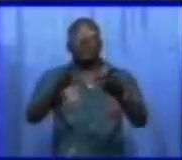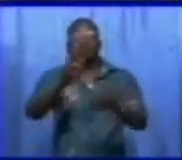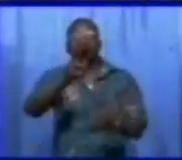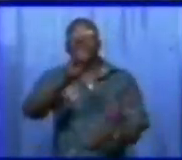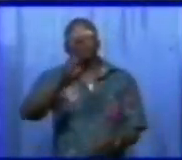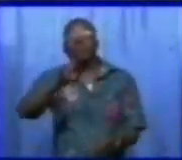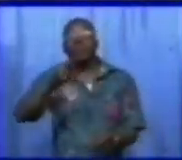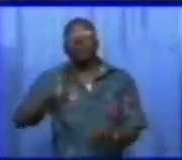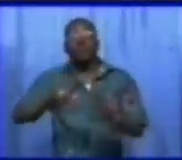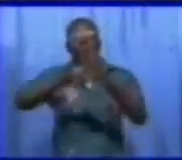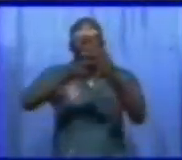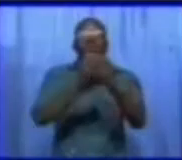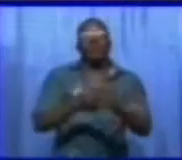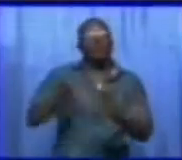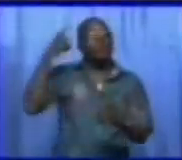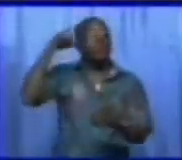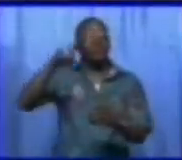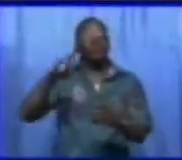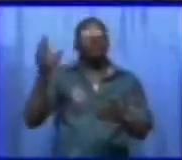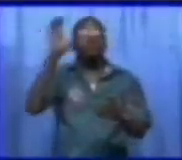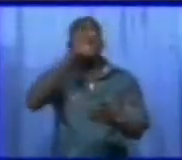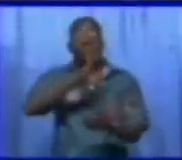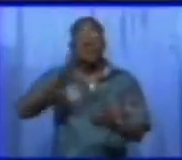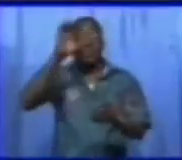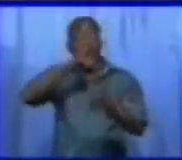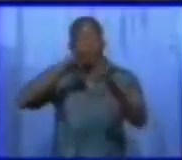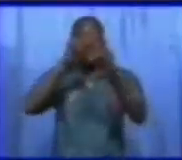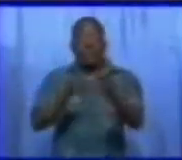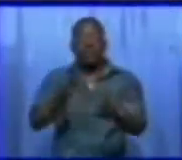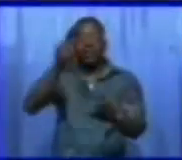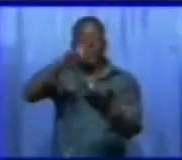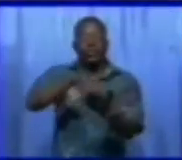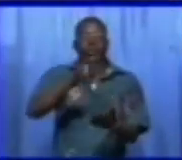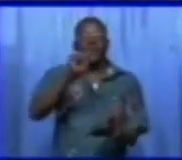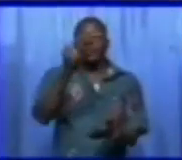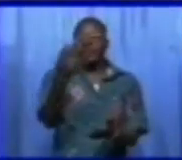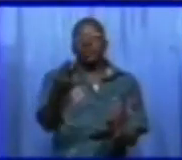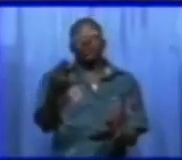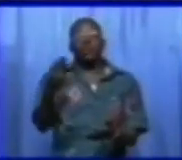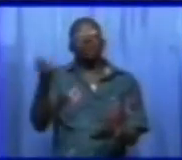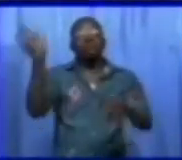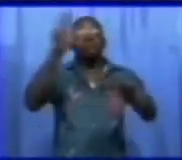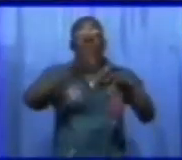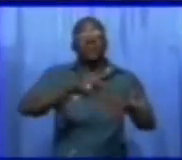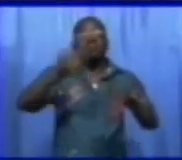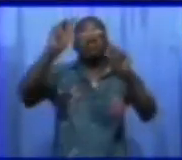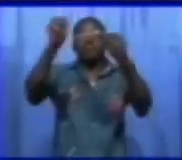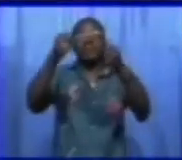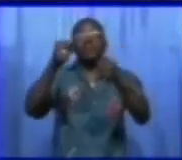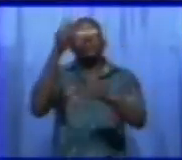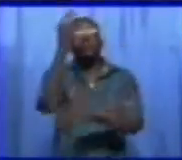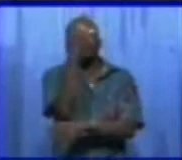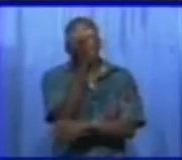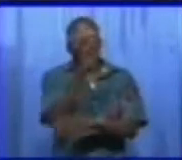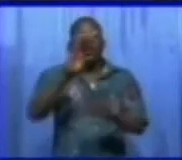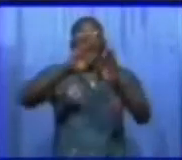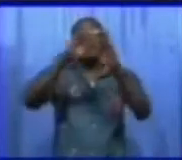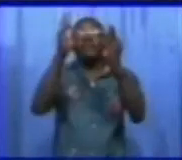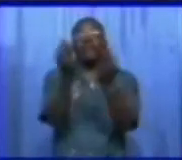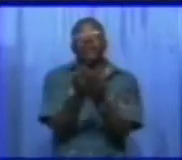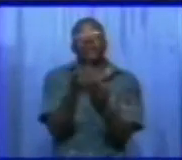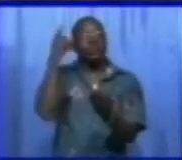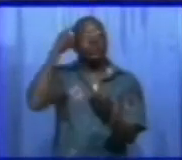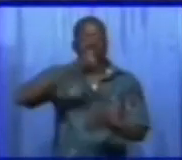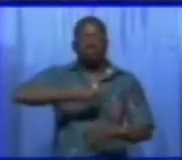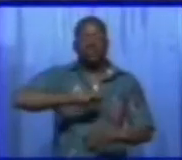de départ de la campagne nationale de chasse 2013-2014. Une campagne placée sous le thème « La faune, un facteur catalyseur